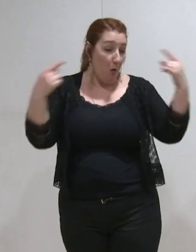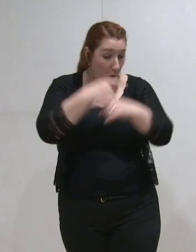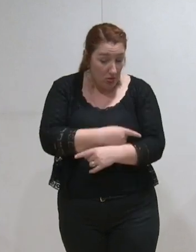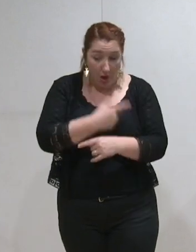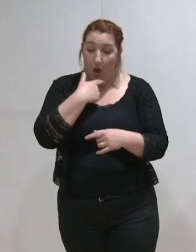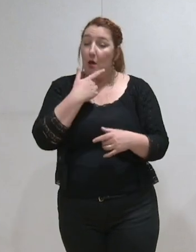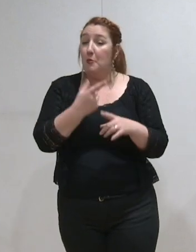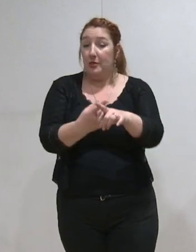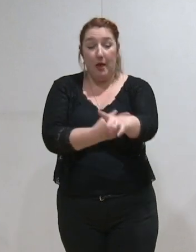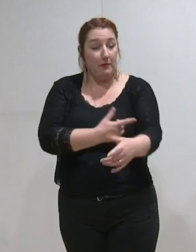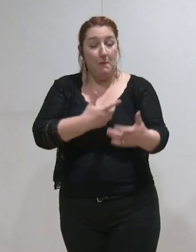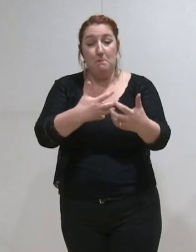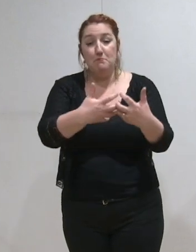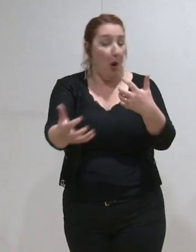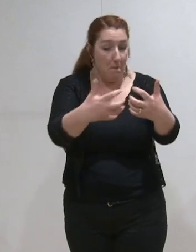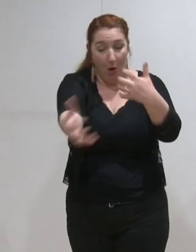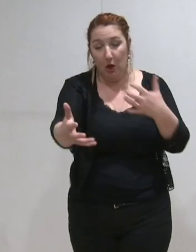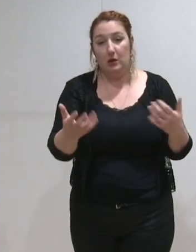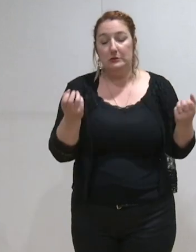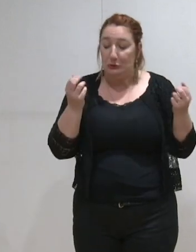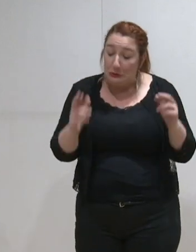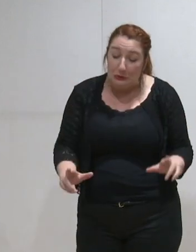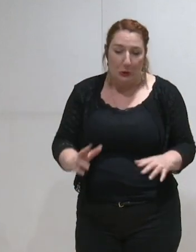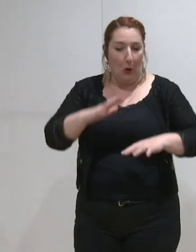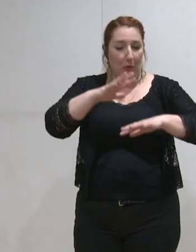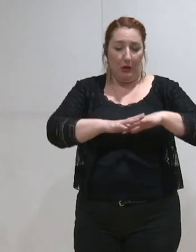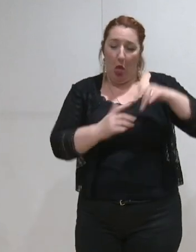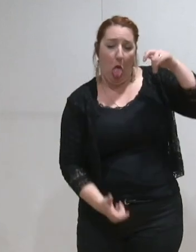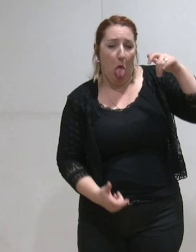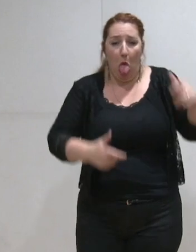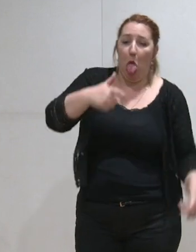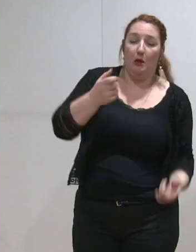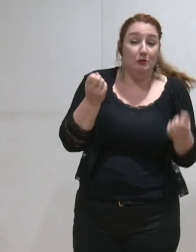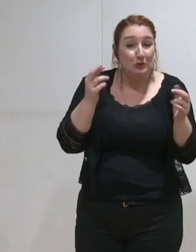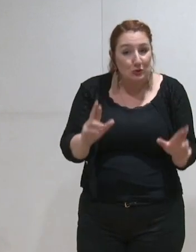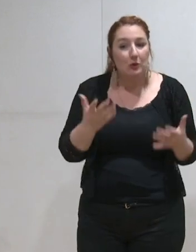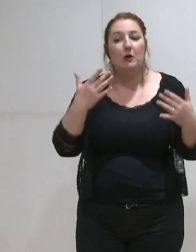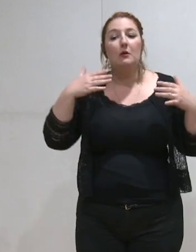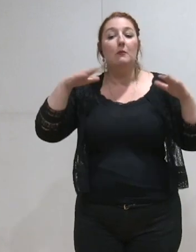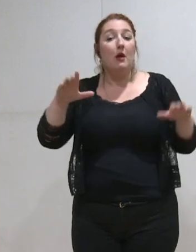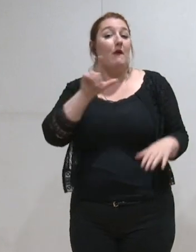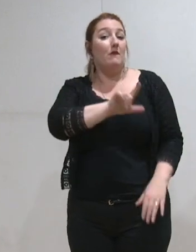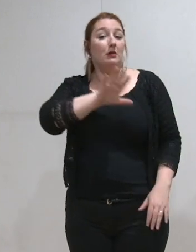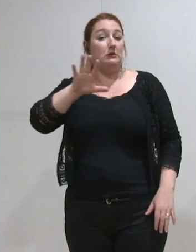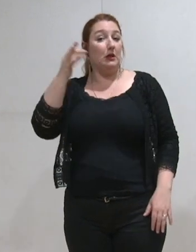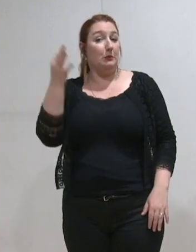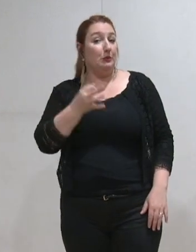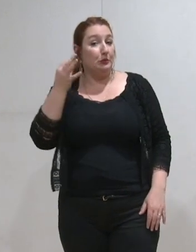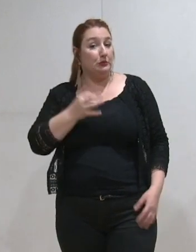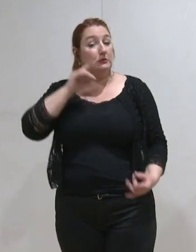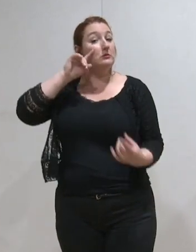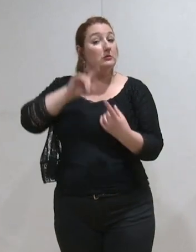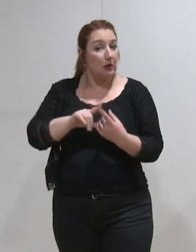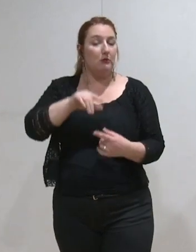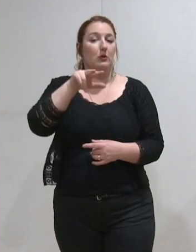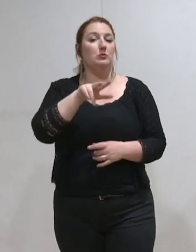la durée un certain nombre de quartiers mais sur l'objectif moi 25 % de logements sociaux